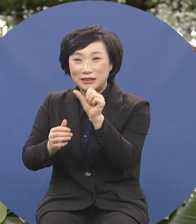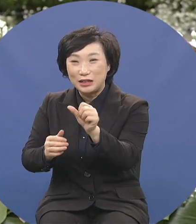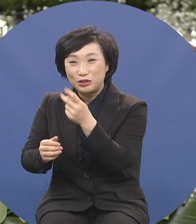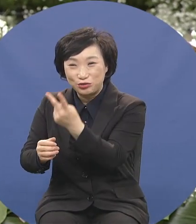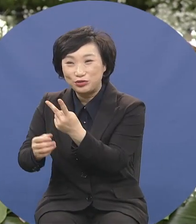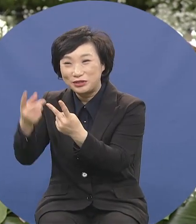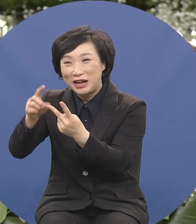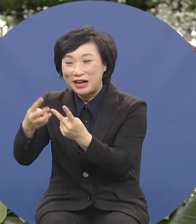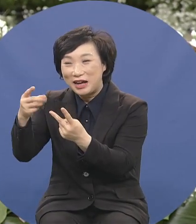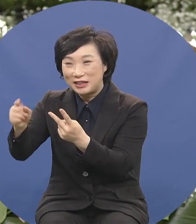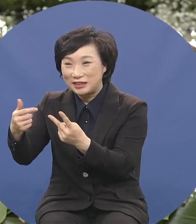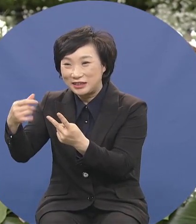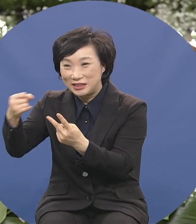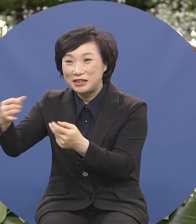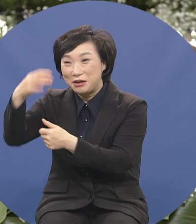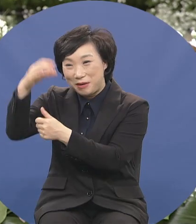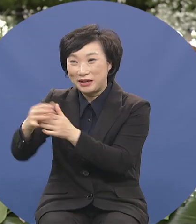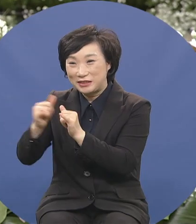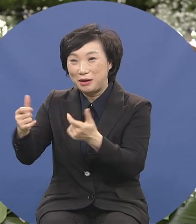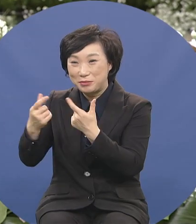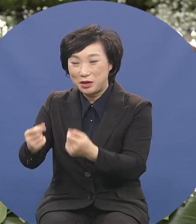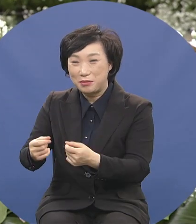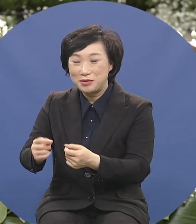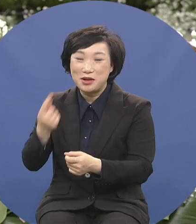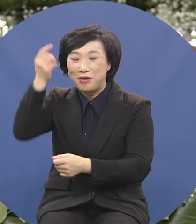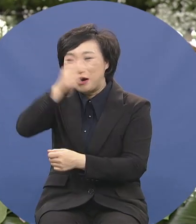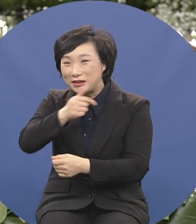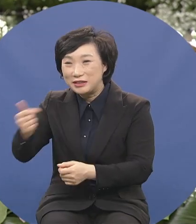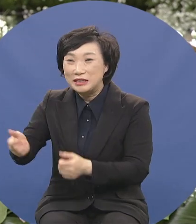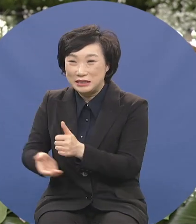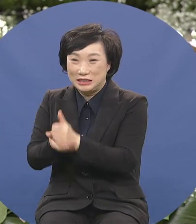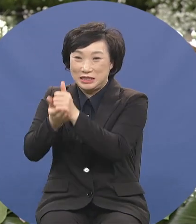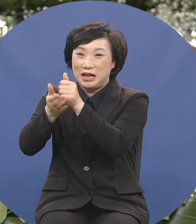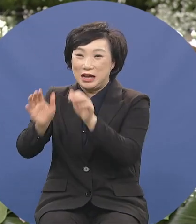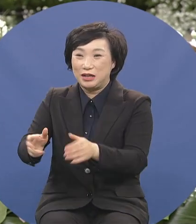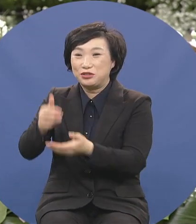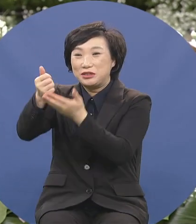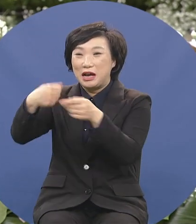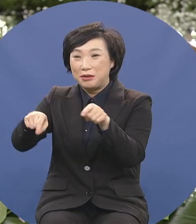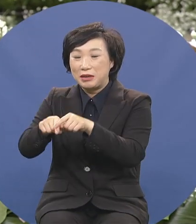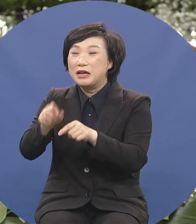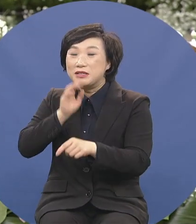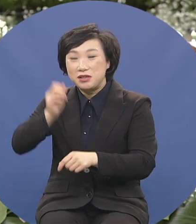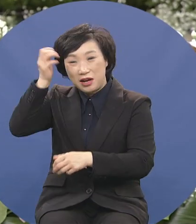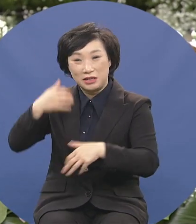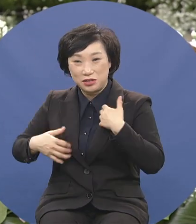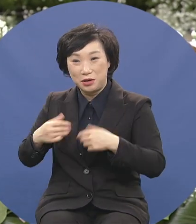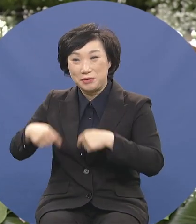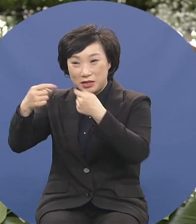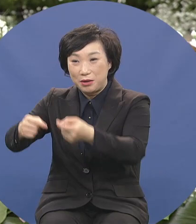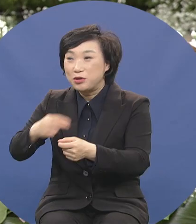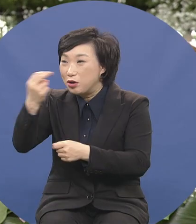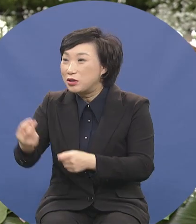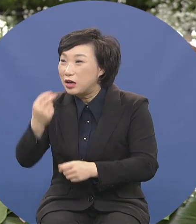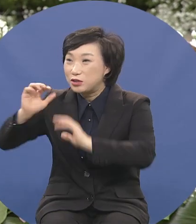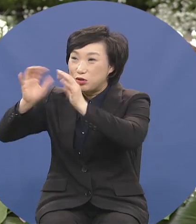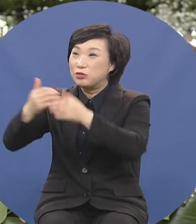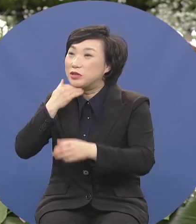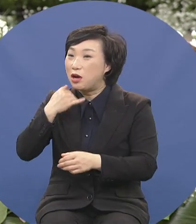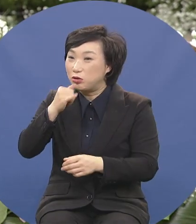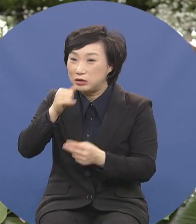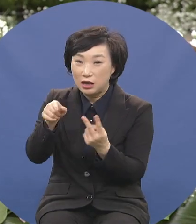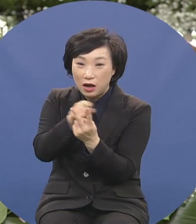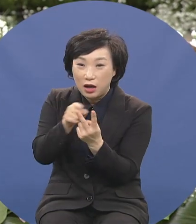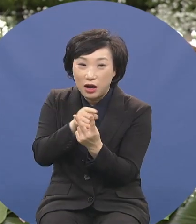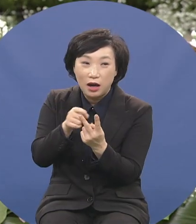것처럼 영광스러운 칭찬과 주와 더불어 신령한 즐거움에 참여할 영생과 천국이 기다리고 있느냐.